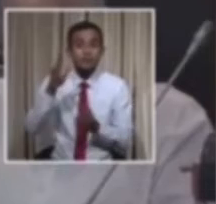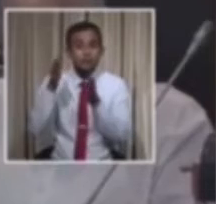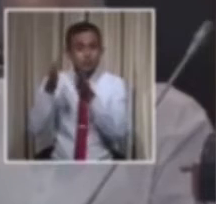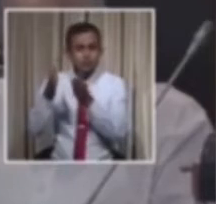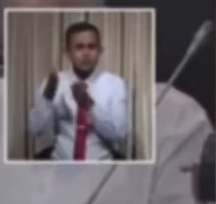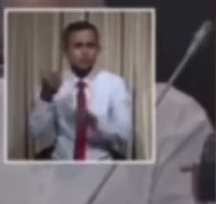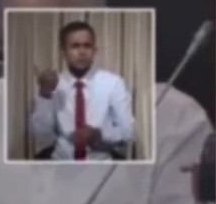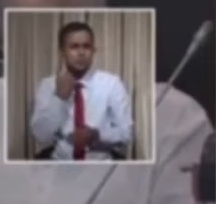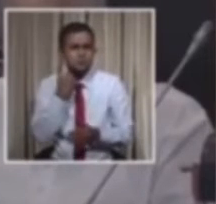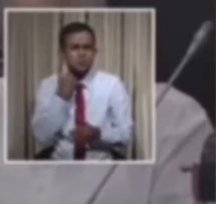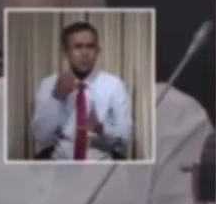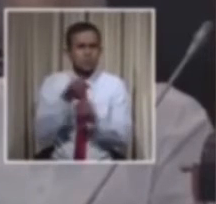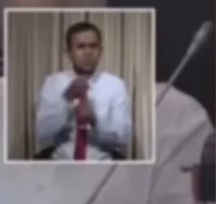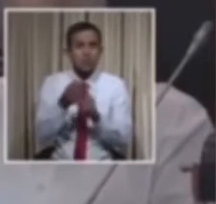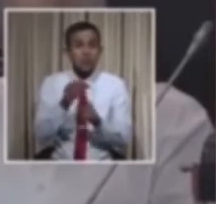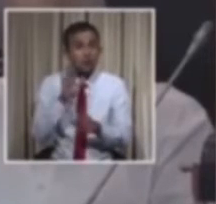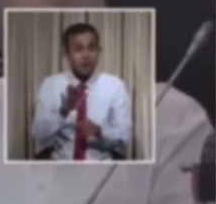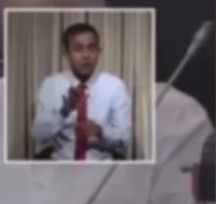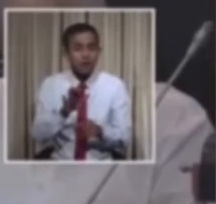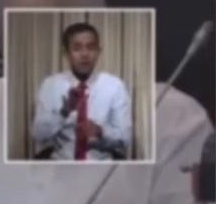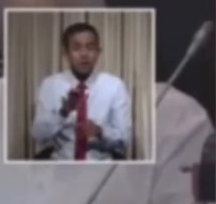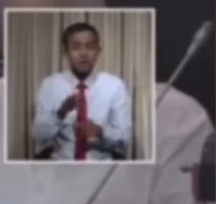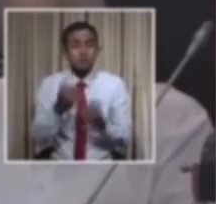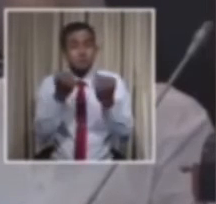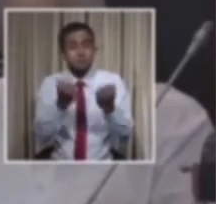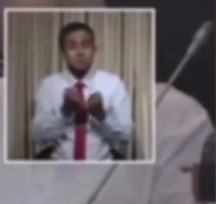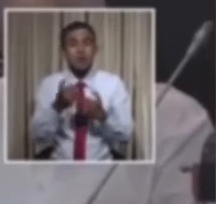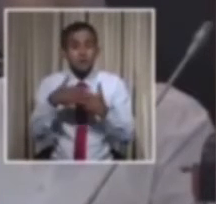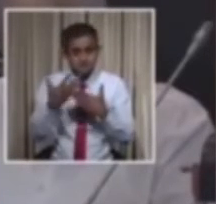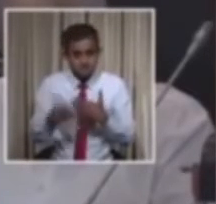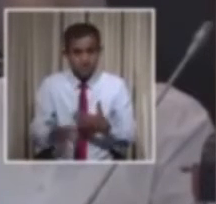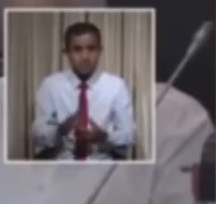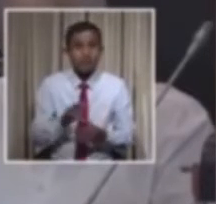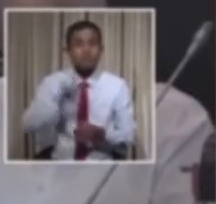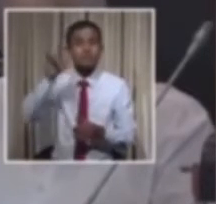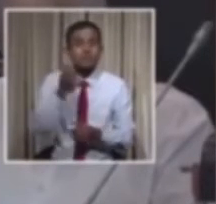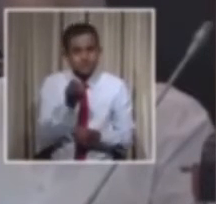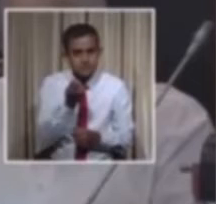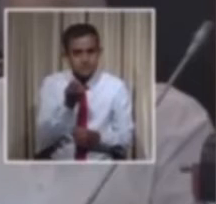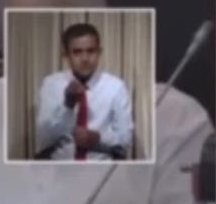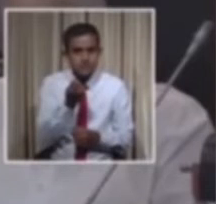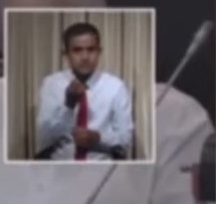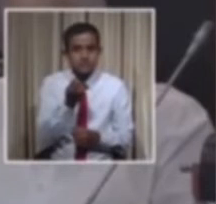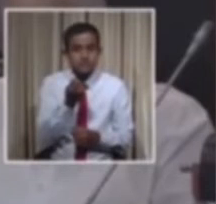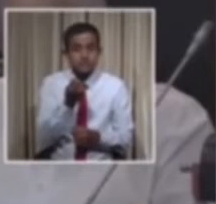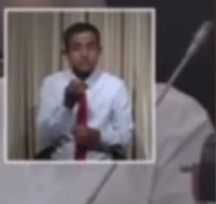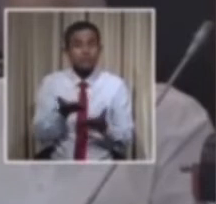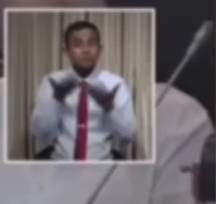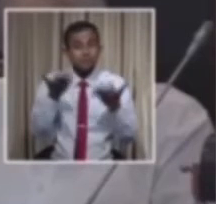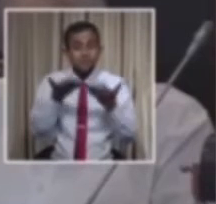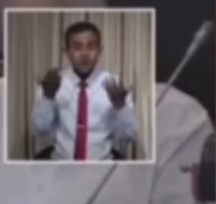செயற்படுத்தும் நிலையான வேலை திட்டத்துடன் கைகோர்த்த நாட்டின் எதிர்கால பயணத்திற்கு பயணிக்குமாறு அனைவரிடமும் கோருகின்றோம்